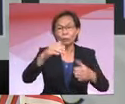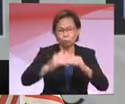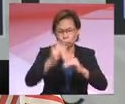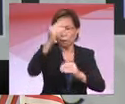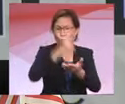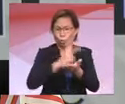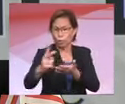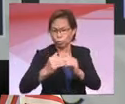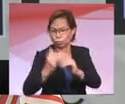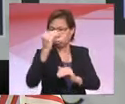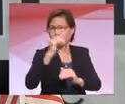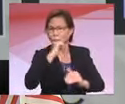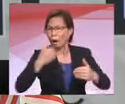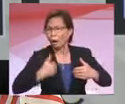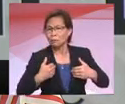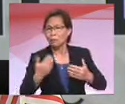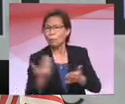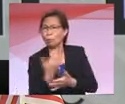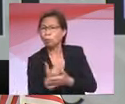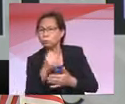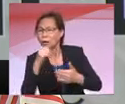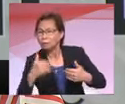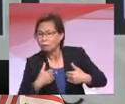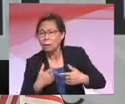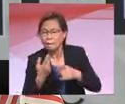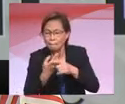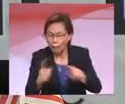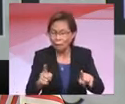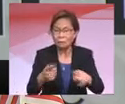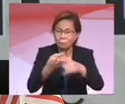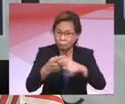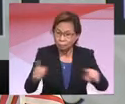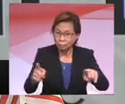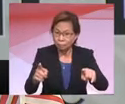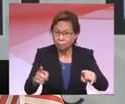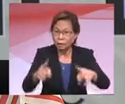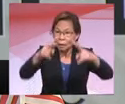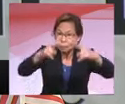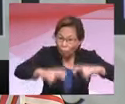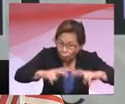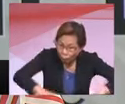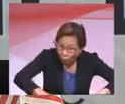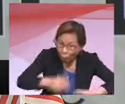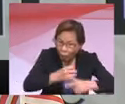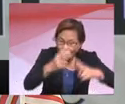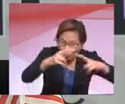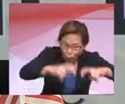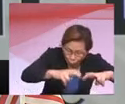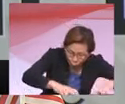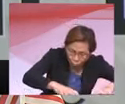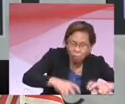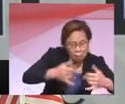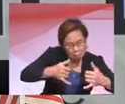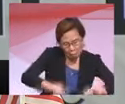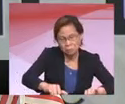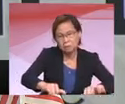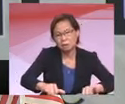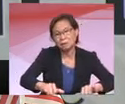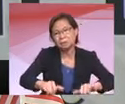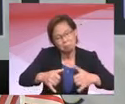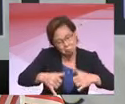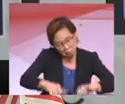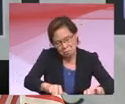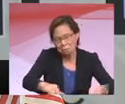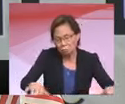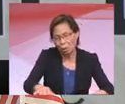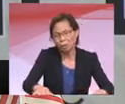kes kluster Siva Gangga, tetapi siasatan ataupun penyidikan masih dijalankan di makmal.